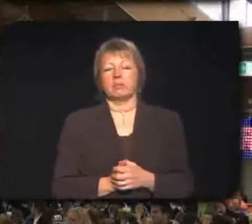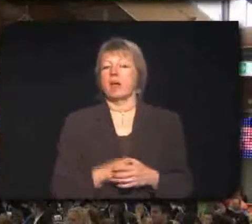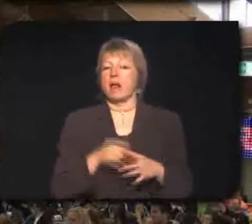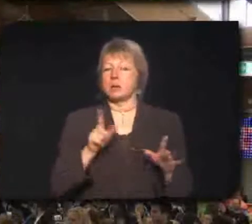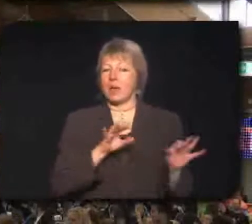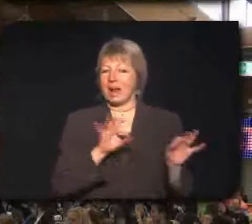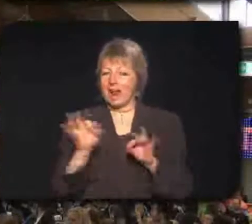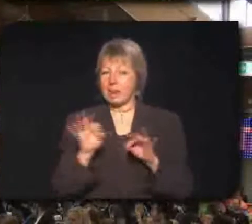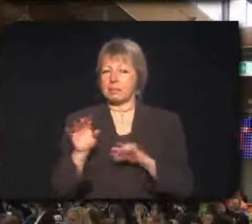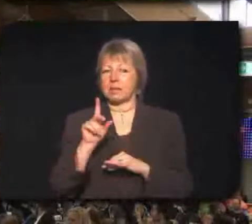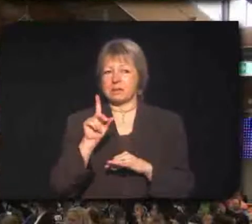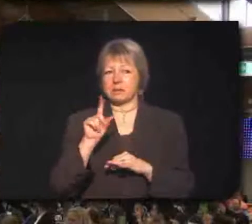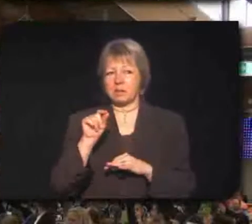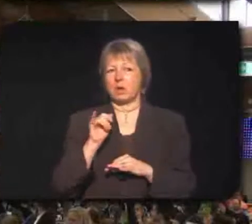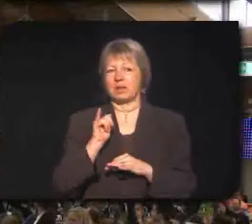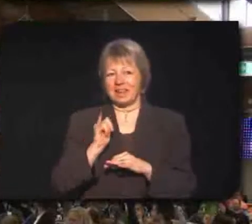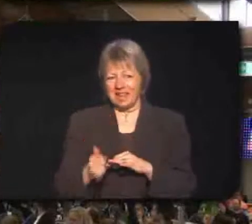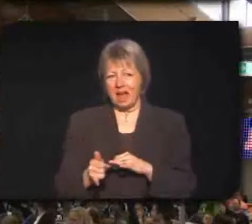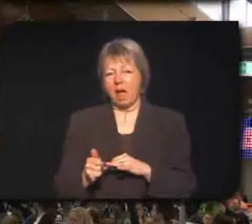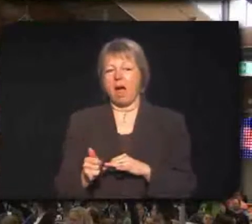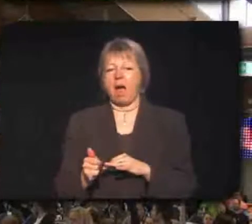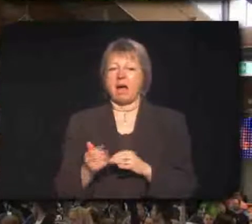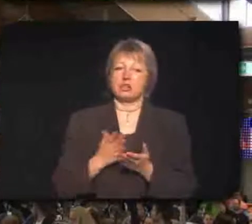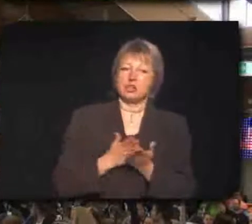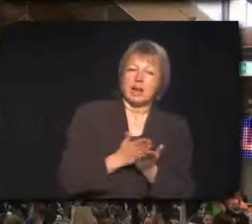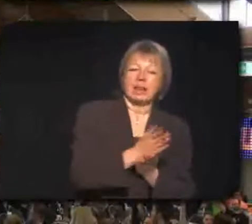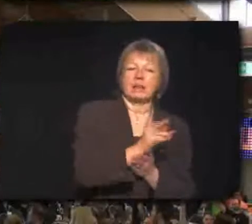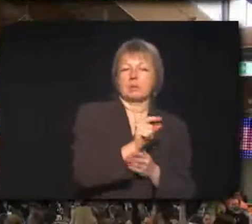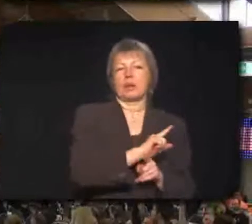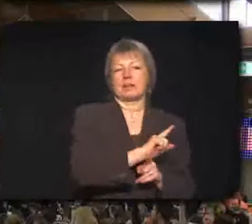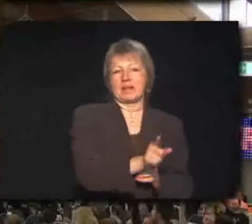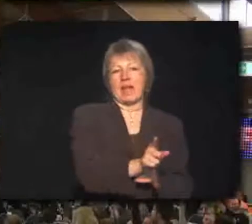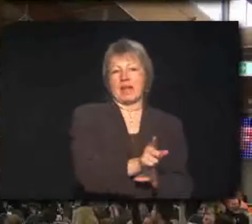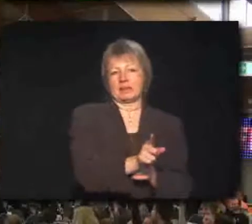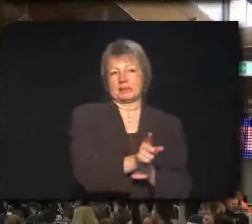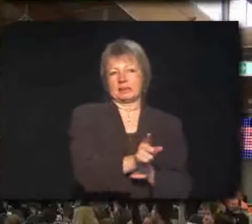regelmäßig ist ja ständig ist mein